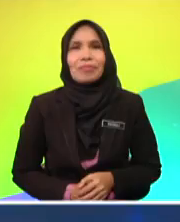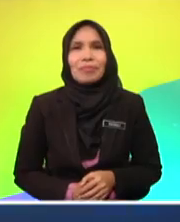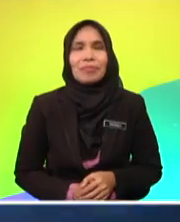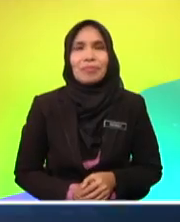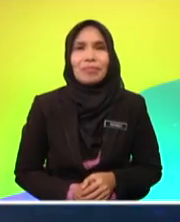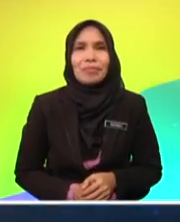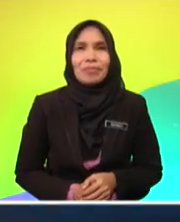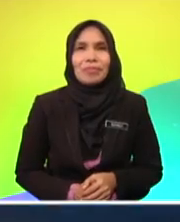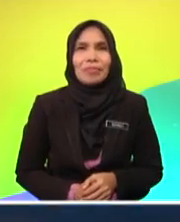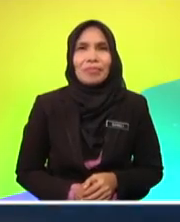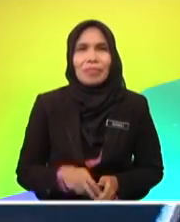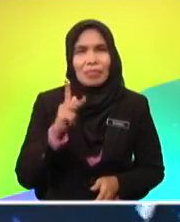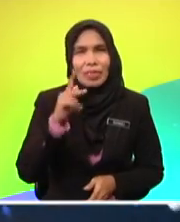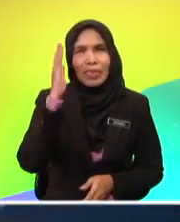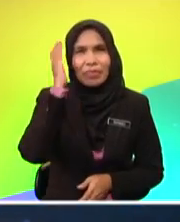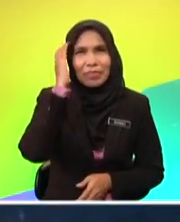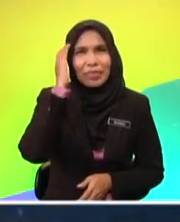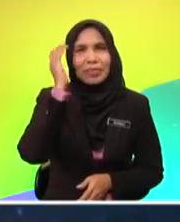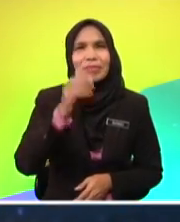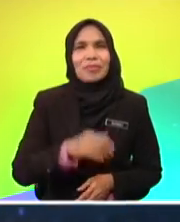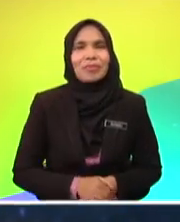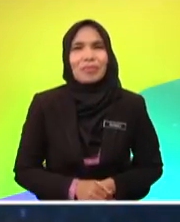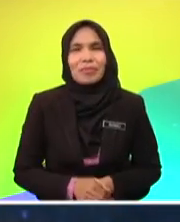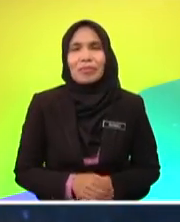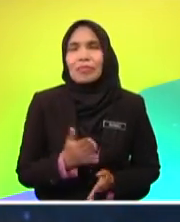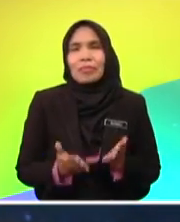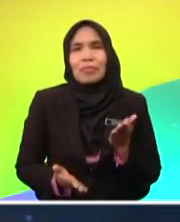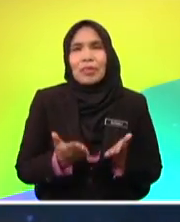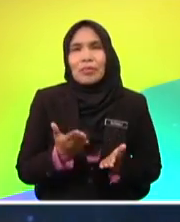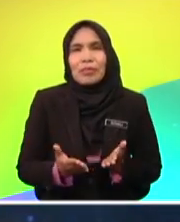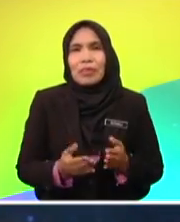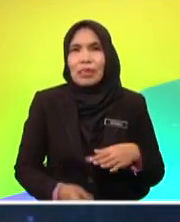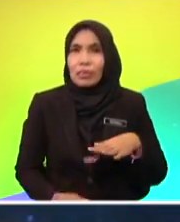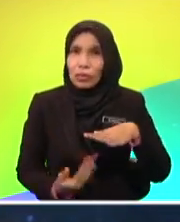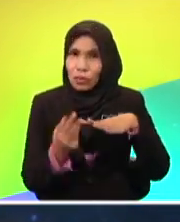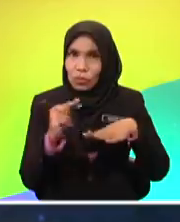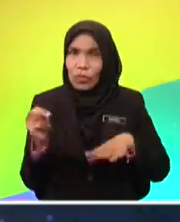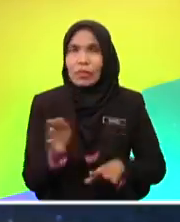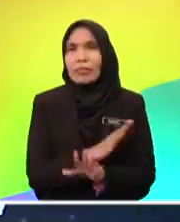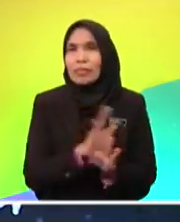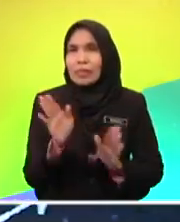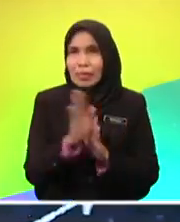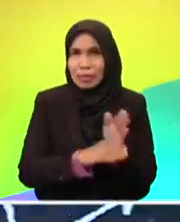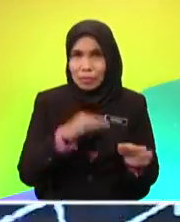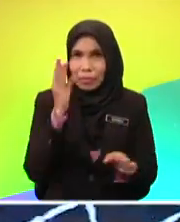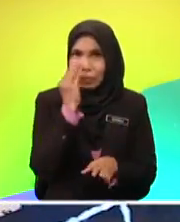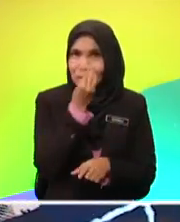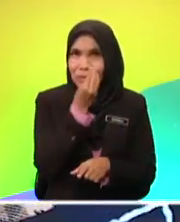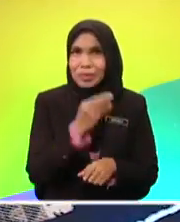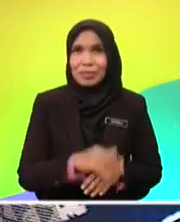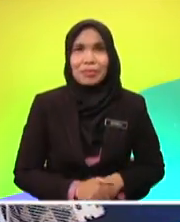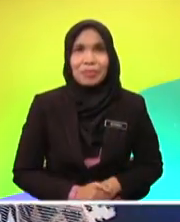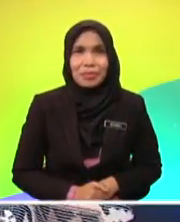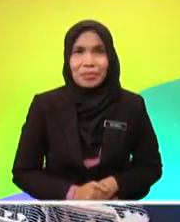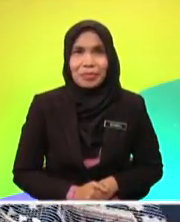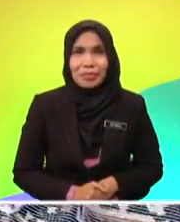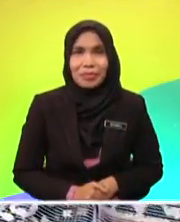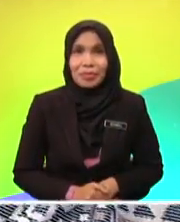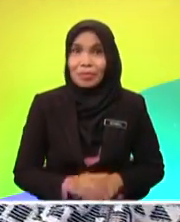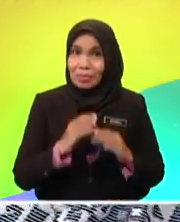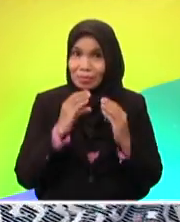sepenuh hati, memang tumbuhan tidak berbunga. Okey, ini di